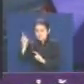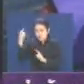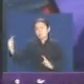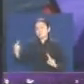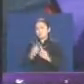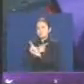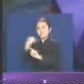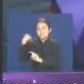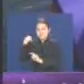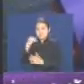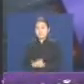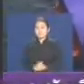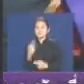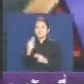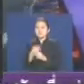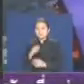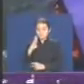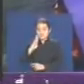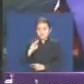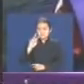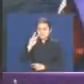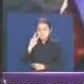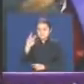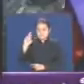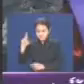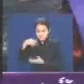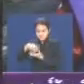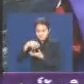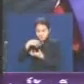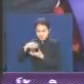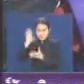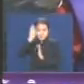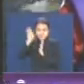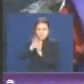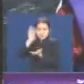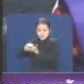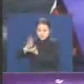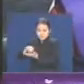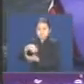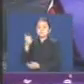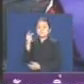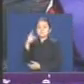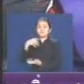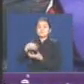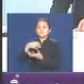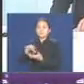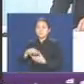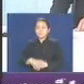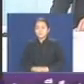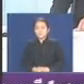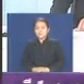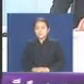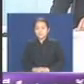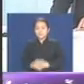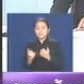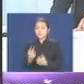ค่ะบวรแนวฤทธิกุลถ่ายภาพเจวลีวิจารณ์จิตสถานีวิทยุโทรทัศน์แห่งประเทศไทยรายงานค่ะ ในช่วงนี้